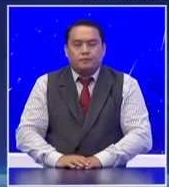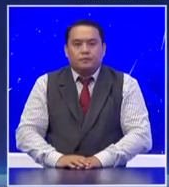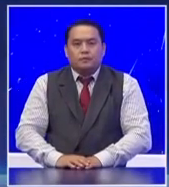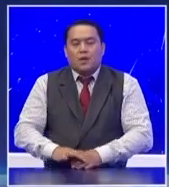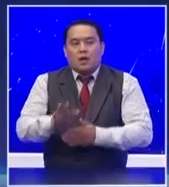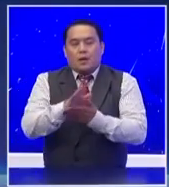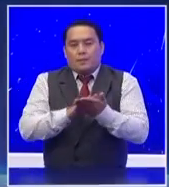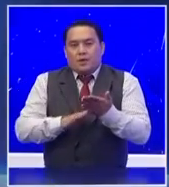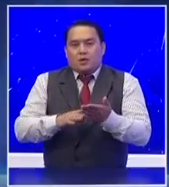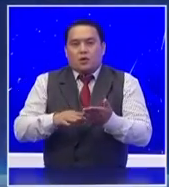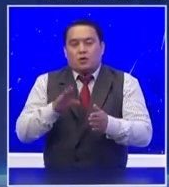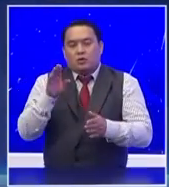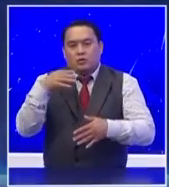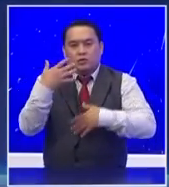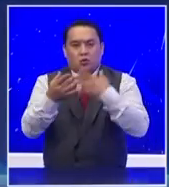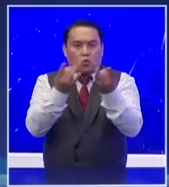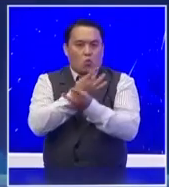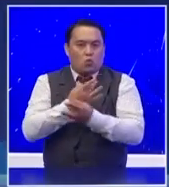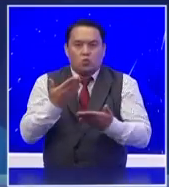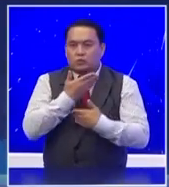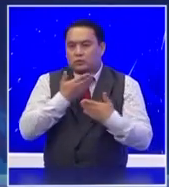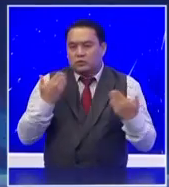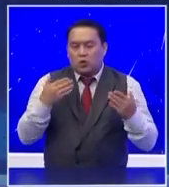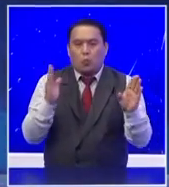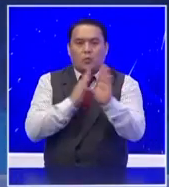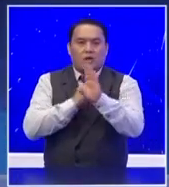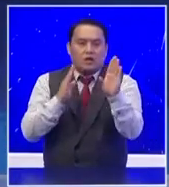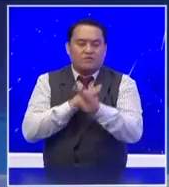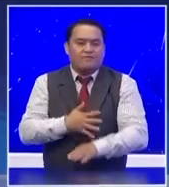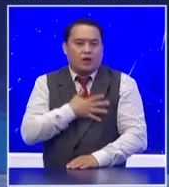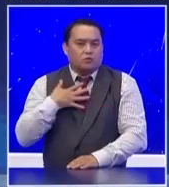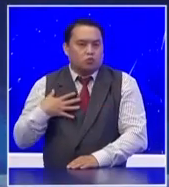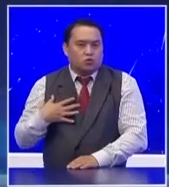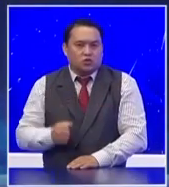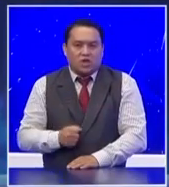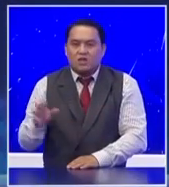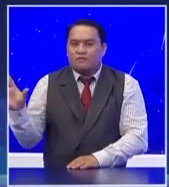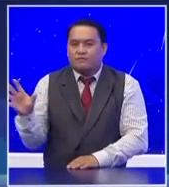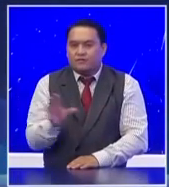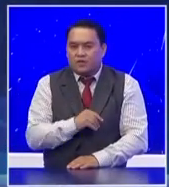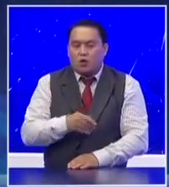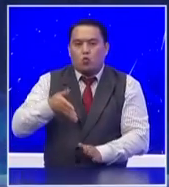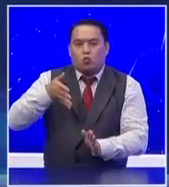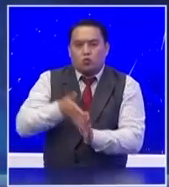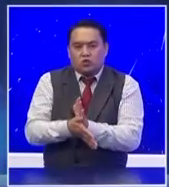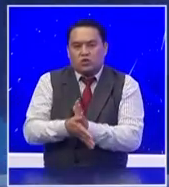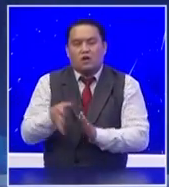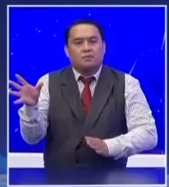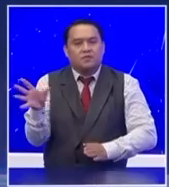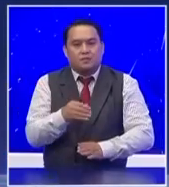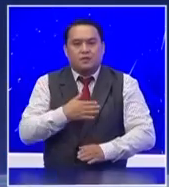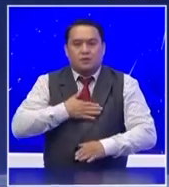Продолжается повальное бескультурие граждан в местах отдыха на природе. Справедливое возмущение вызвал фактически необратимый урон, нанесенный